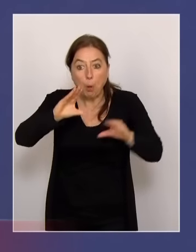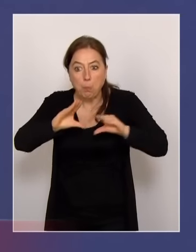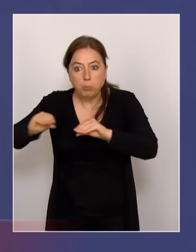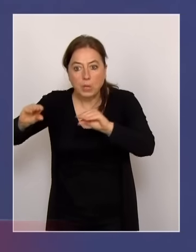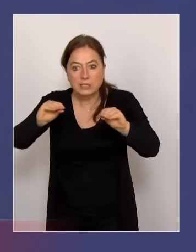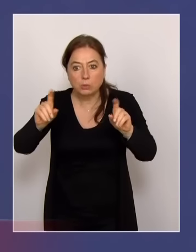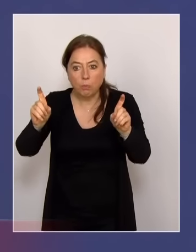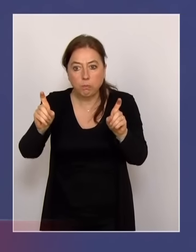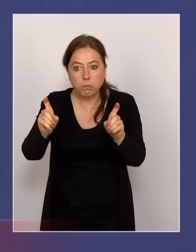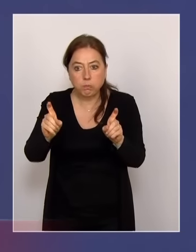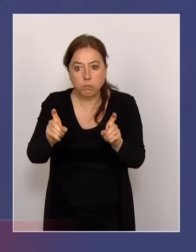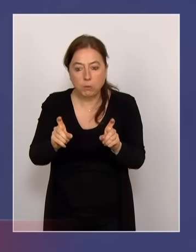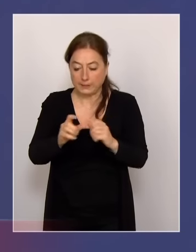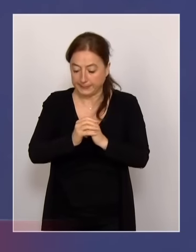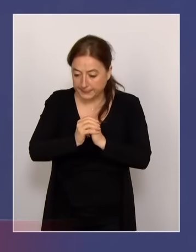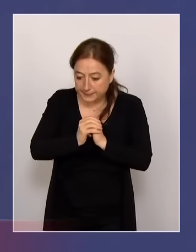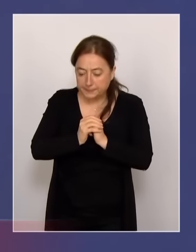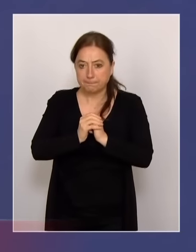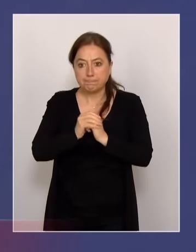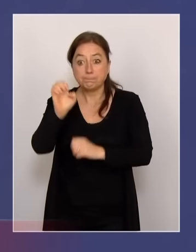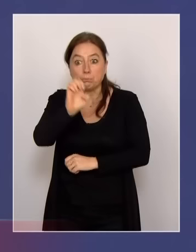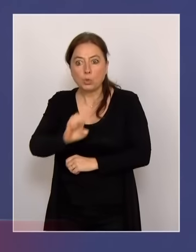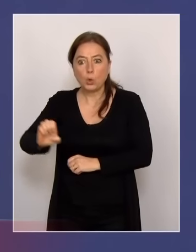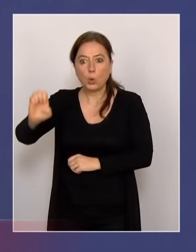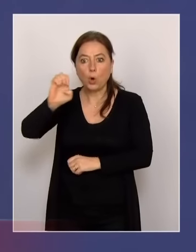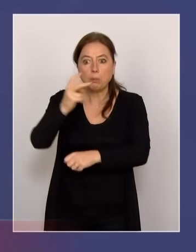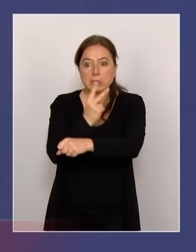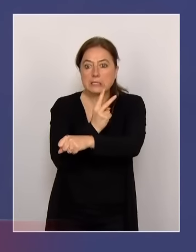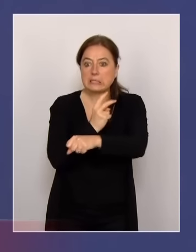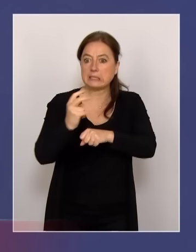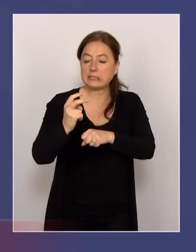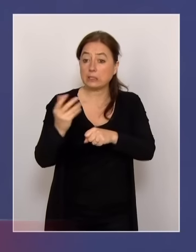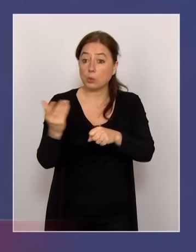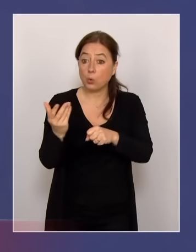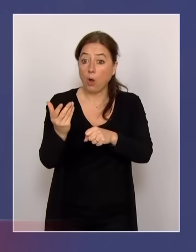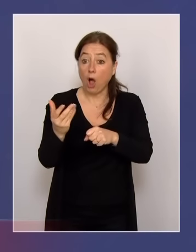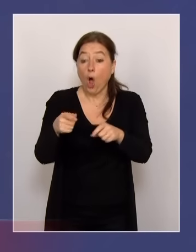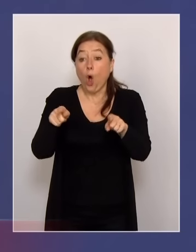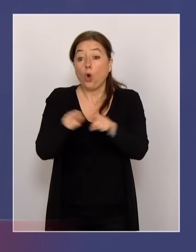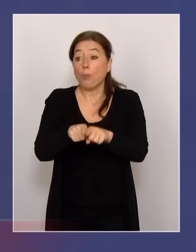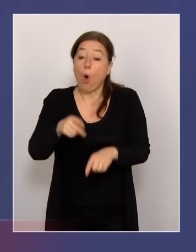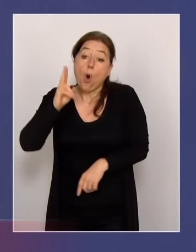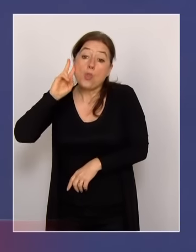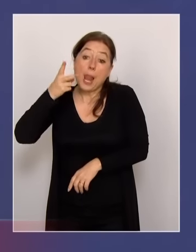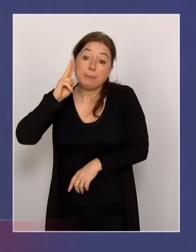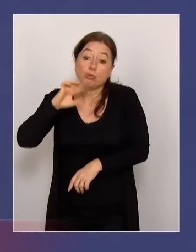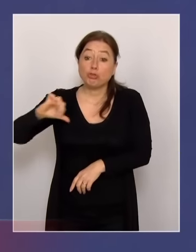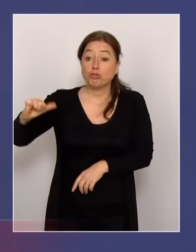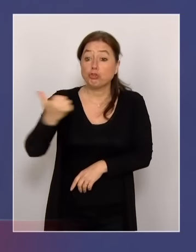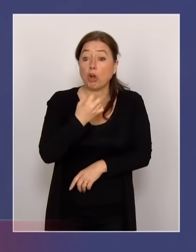le risque pour notre Europe ce serait en quelque sorte de s'habituer à cette dépréciation et c'est pourquoi